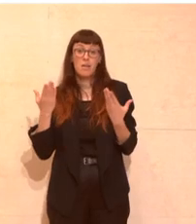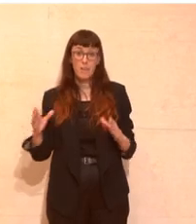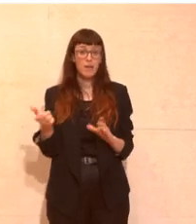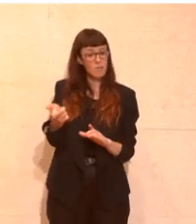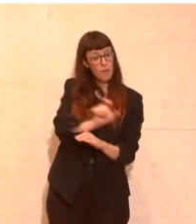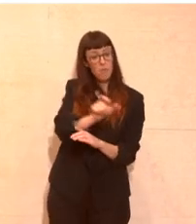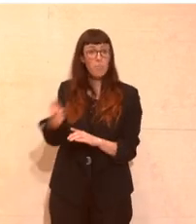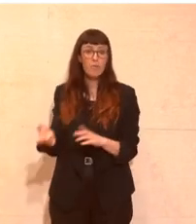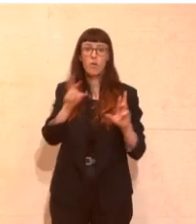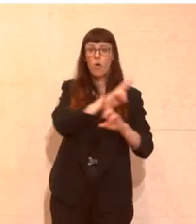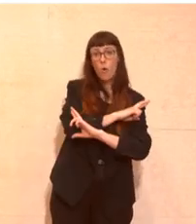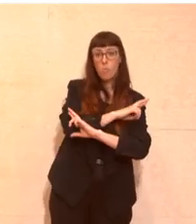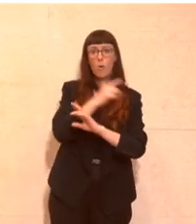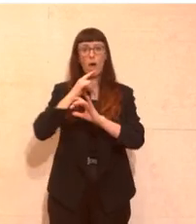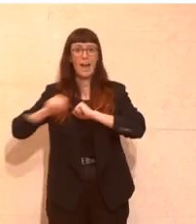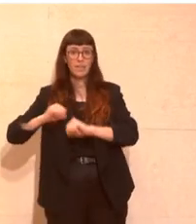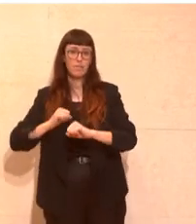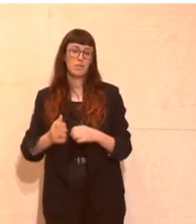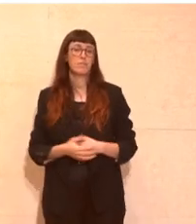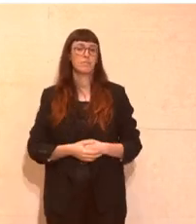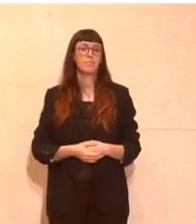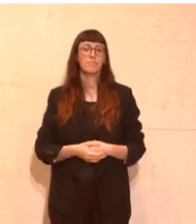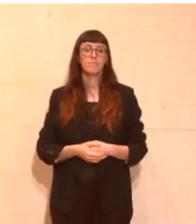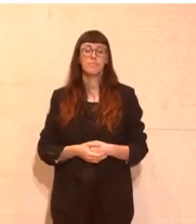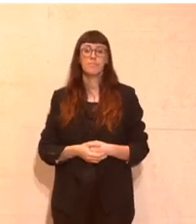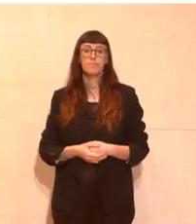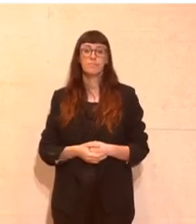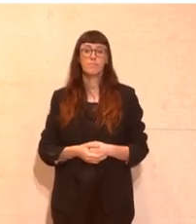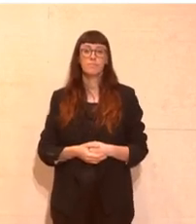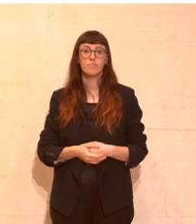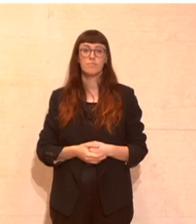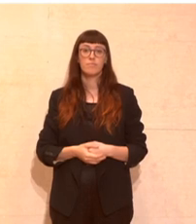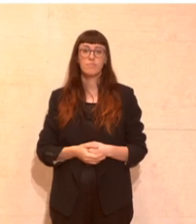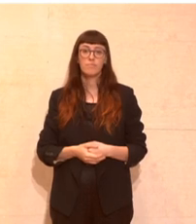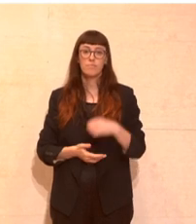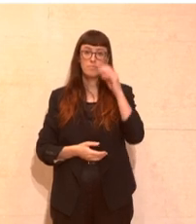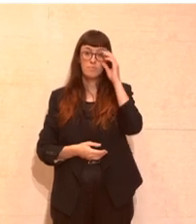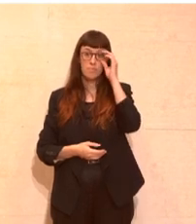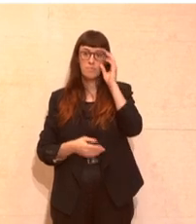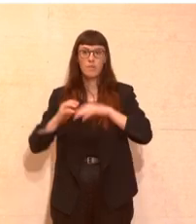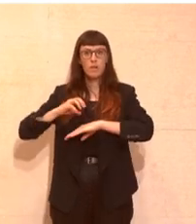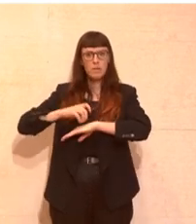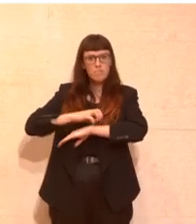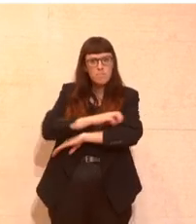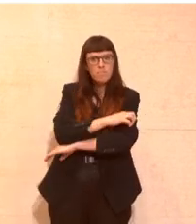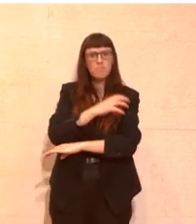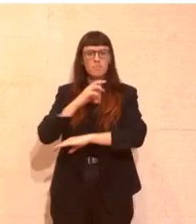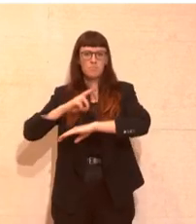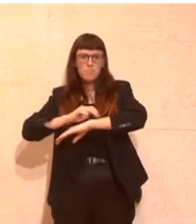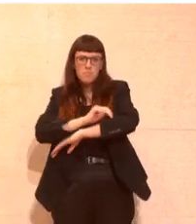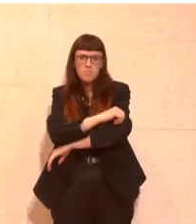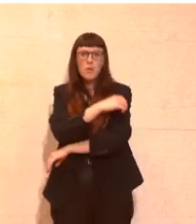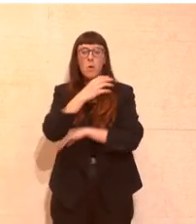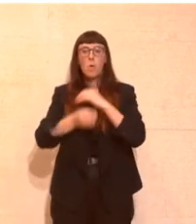de repos et une période d'éveil. Les insectes dorment. Les mouches sont des